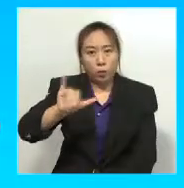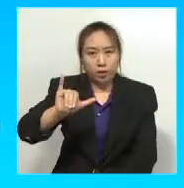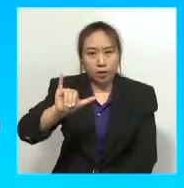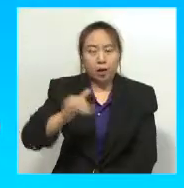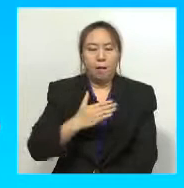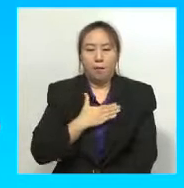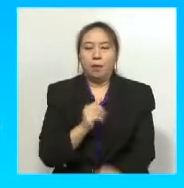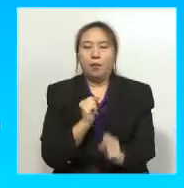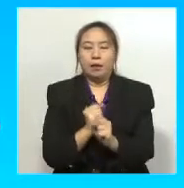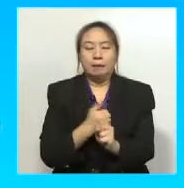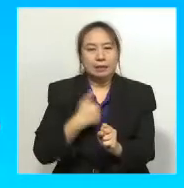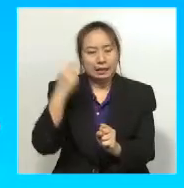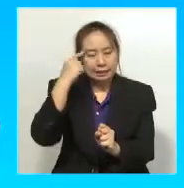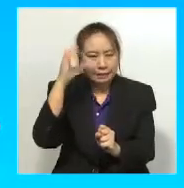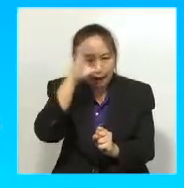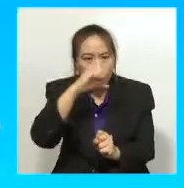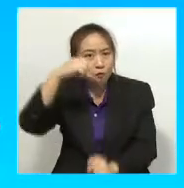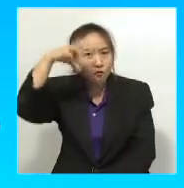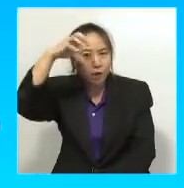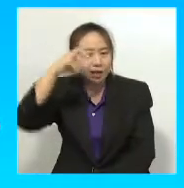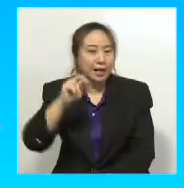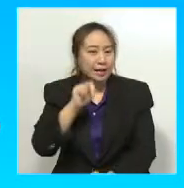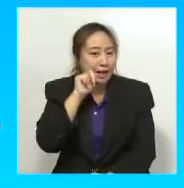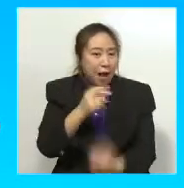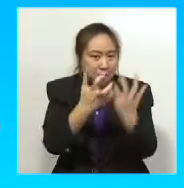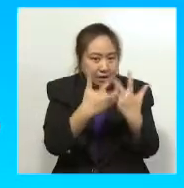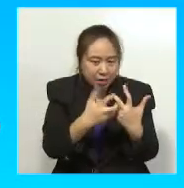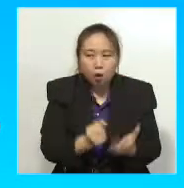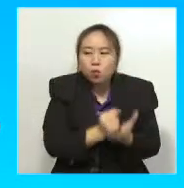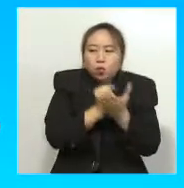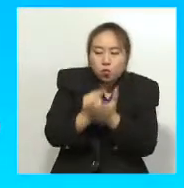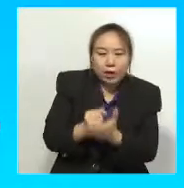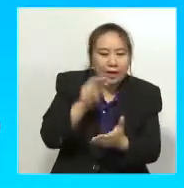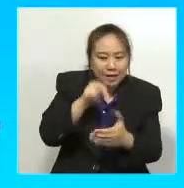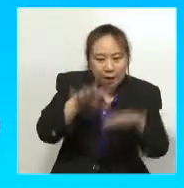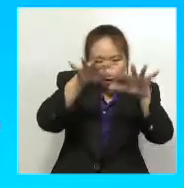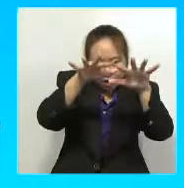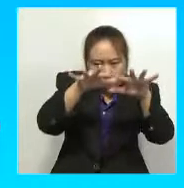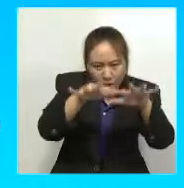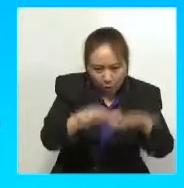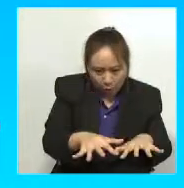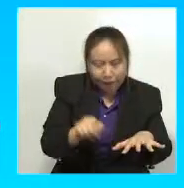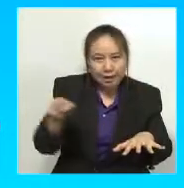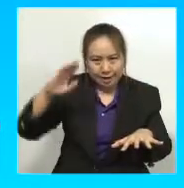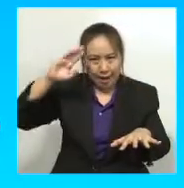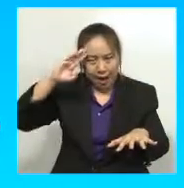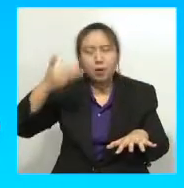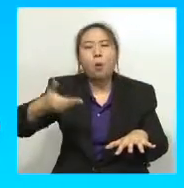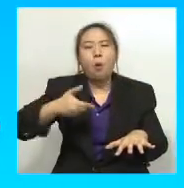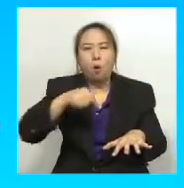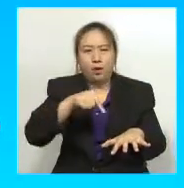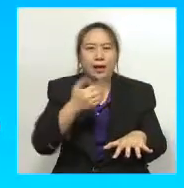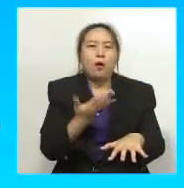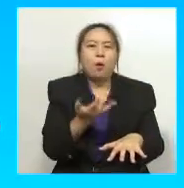ที่ต้องหาทางเอาไฟฟ้าเอาปั๊มน้ำไปปั๊มน้ำให้รถให้ซิลก็ทำงานได้ ซิลเขาก็จะขอแค่นั้นเขาก็